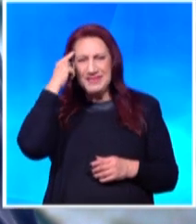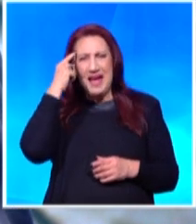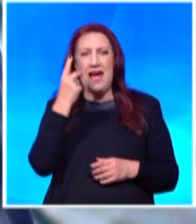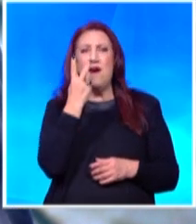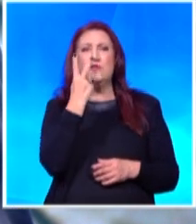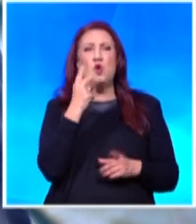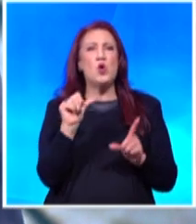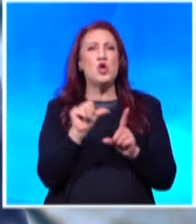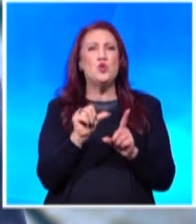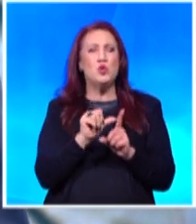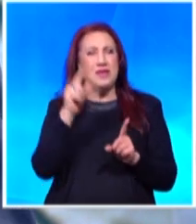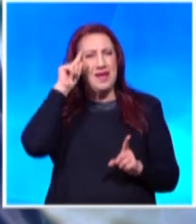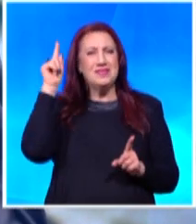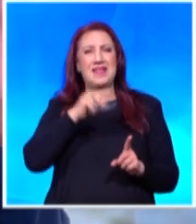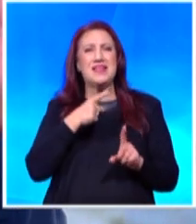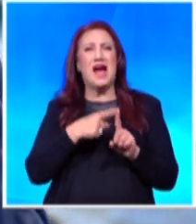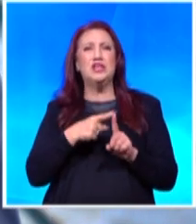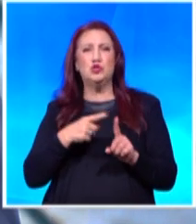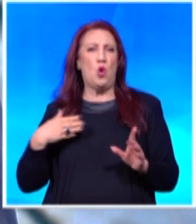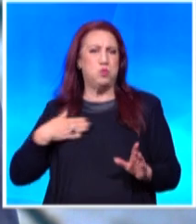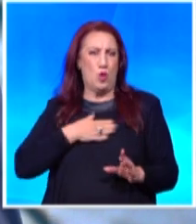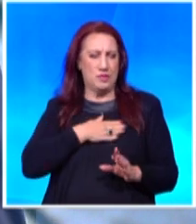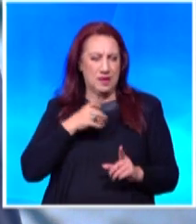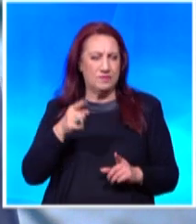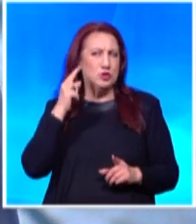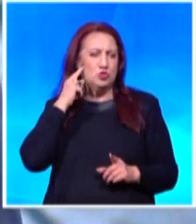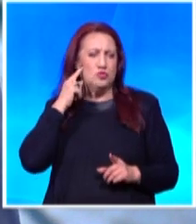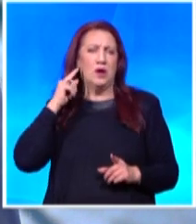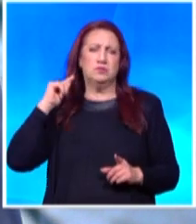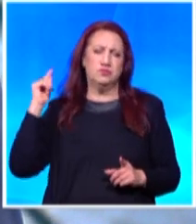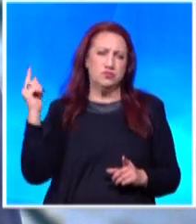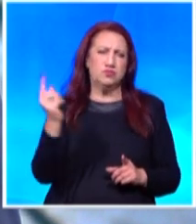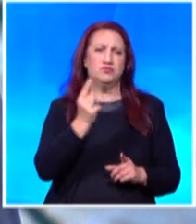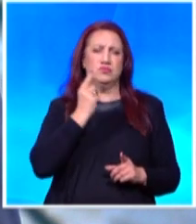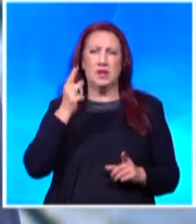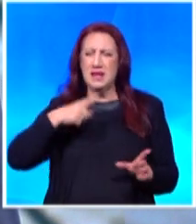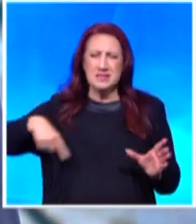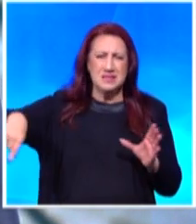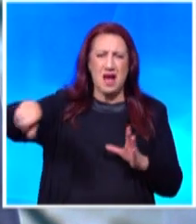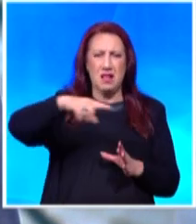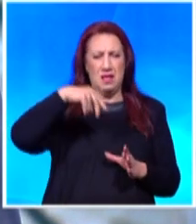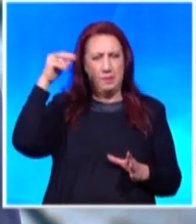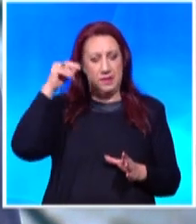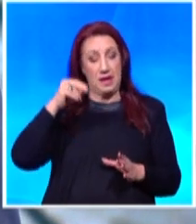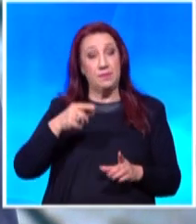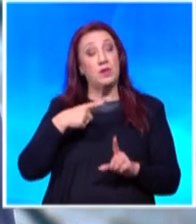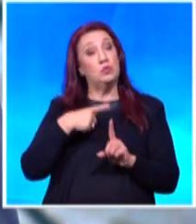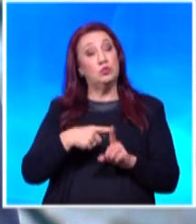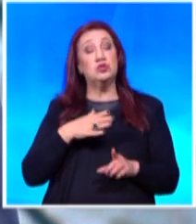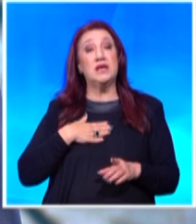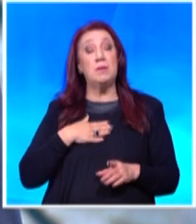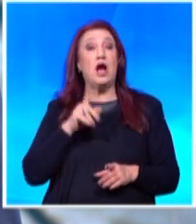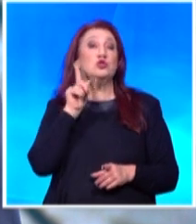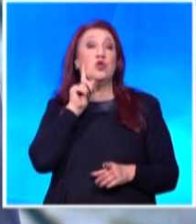в по-големите градове, това са 11 града, плюс още други по-малки около Аец, Козлодуй, които и речево, 30 км точно